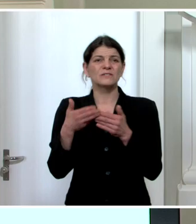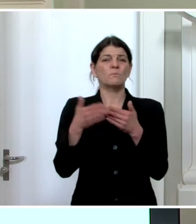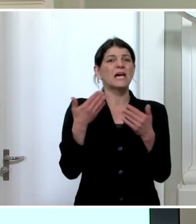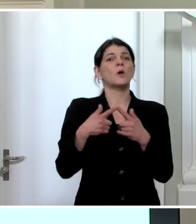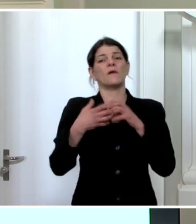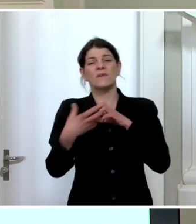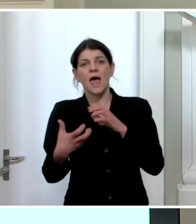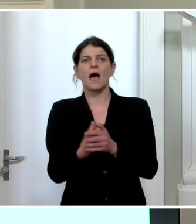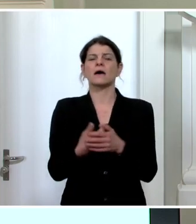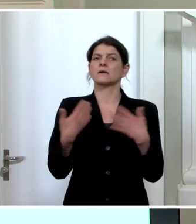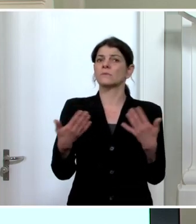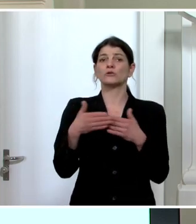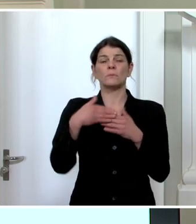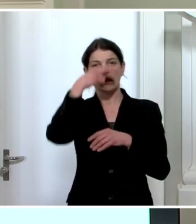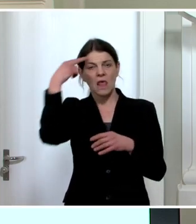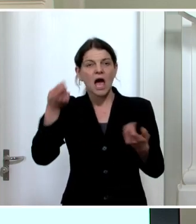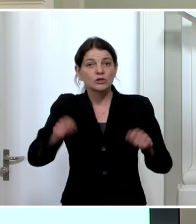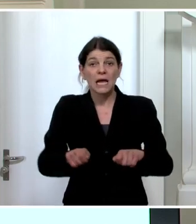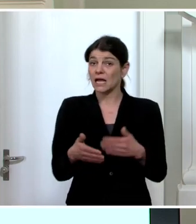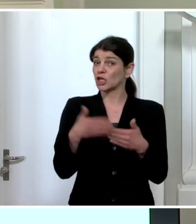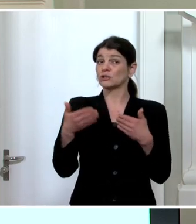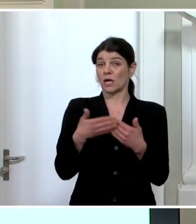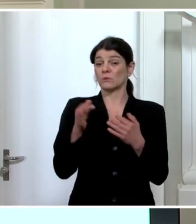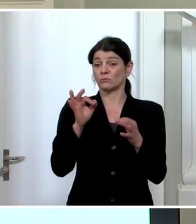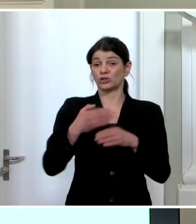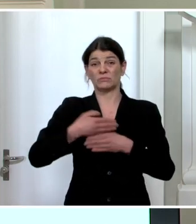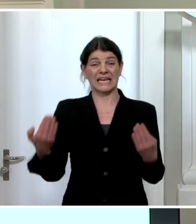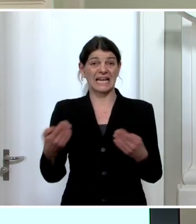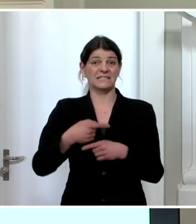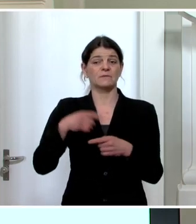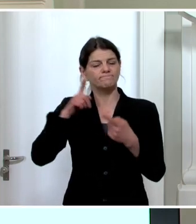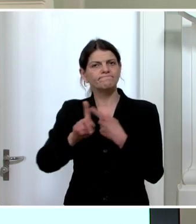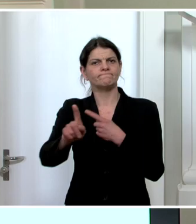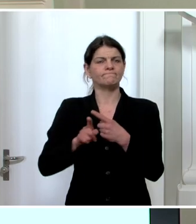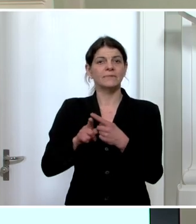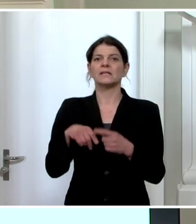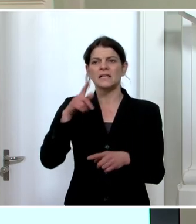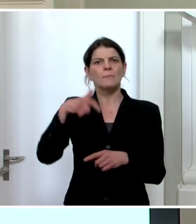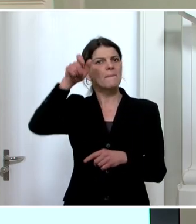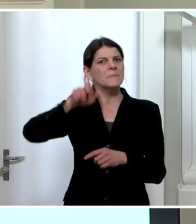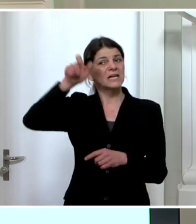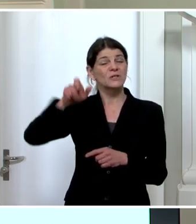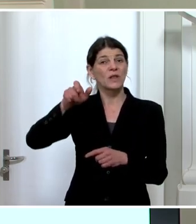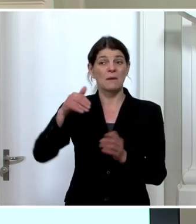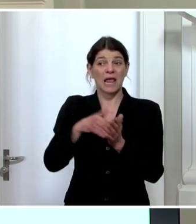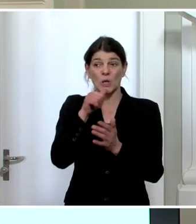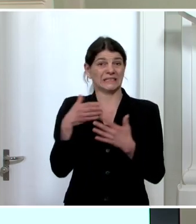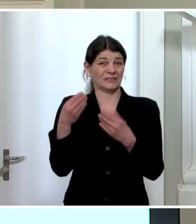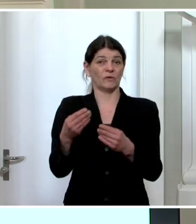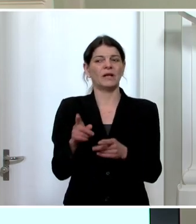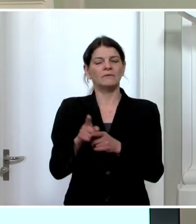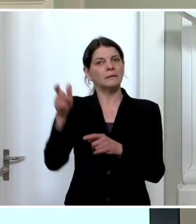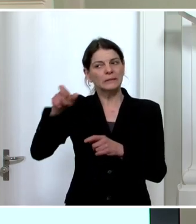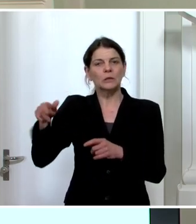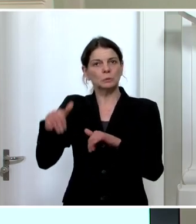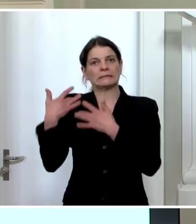Dauer, also zum Beispiel Nachtsperren noch von gewissen Grenzübergängen, damit man einfach den Personaleinsatz entlasten kann. Wir